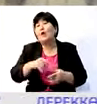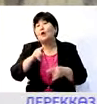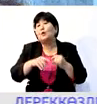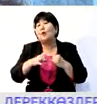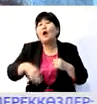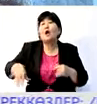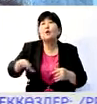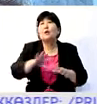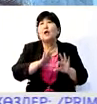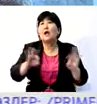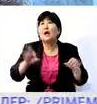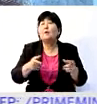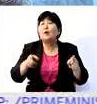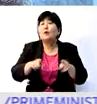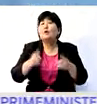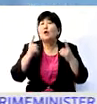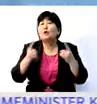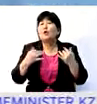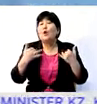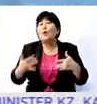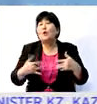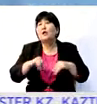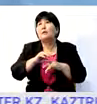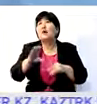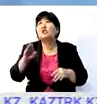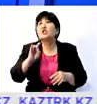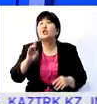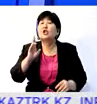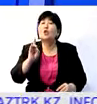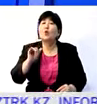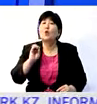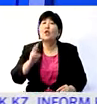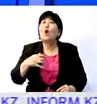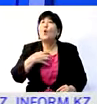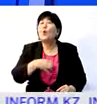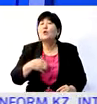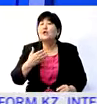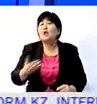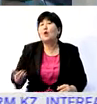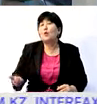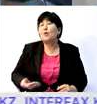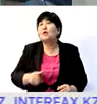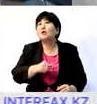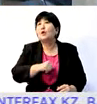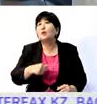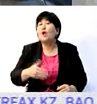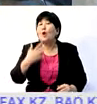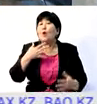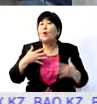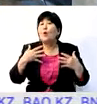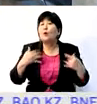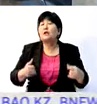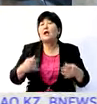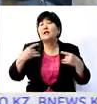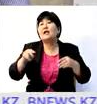өлке хабары, бабадан қалған төл өнерді ұлықтау мақсатында жыр керуені жобасы, өзек жарды, өмірдің өзі, ұлт саулығы